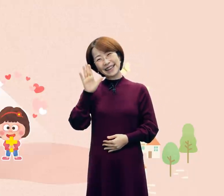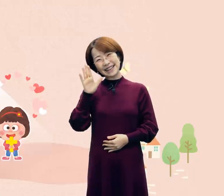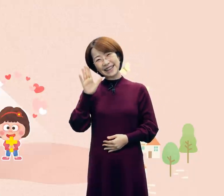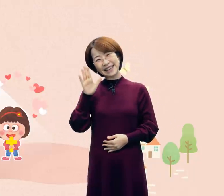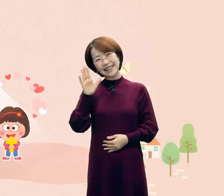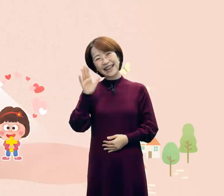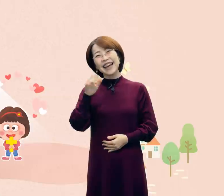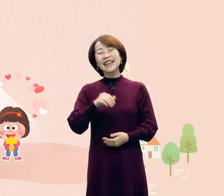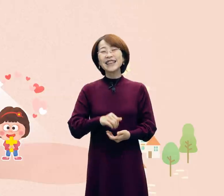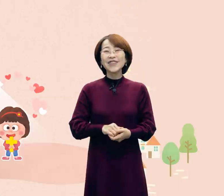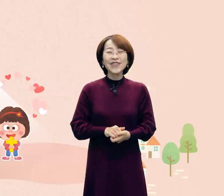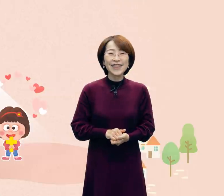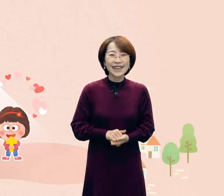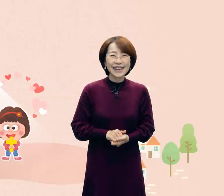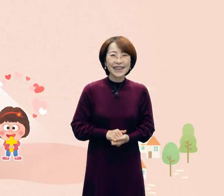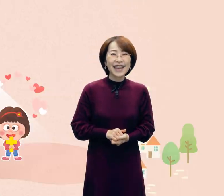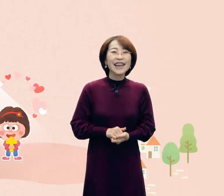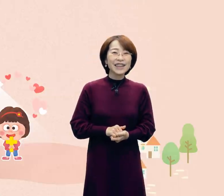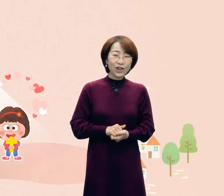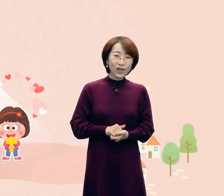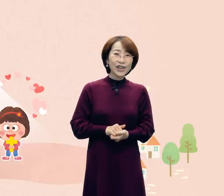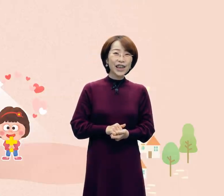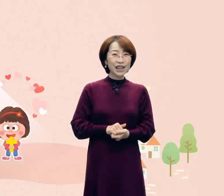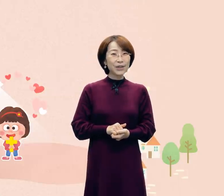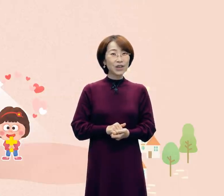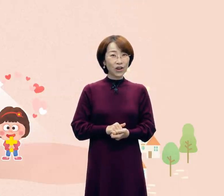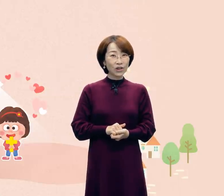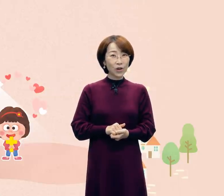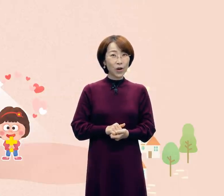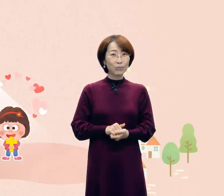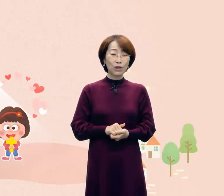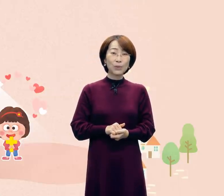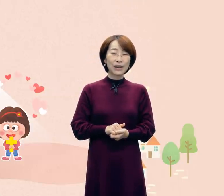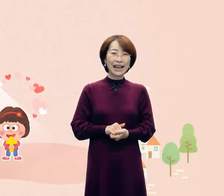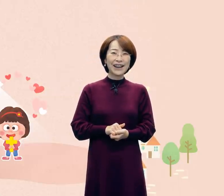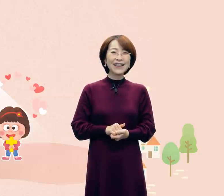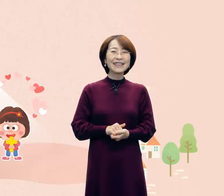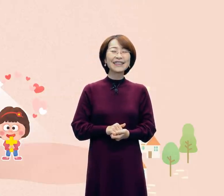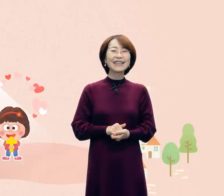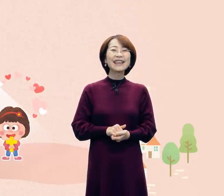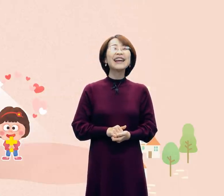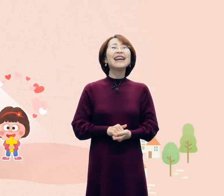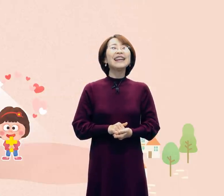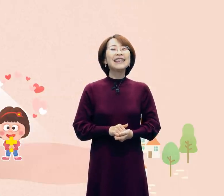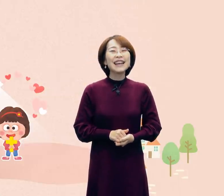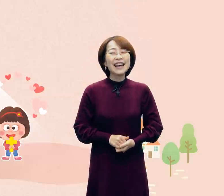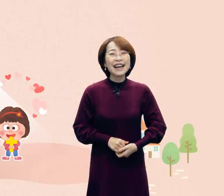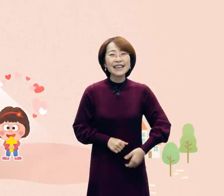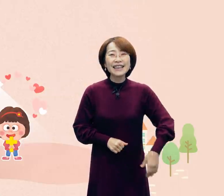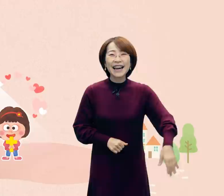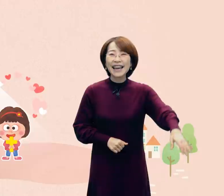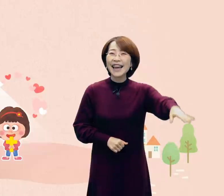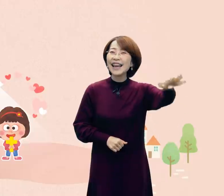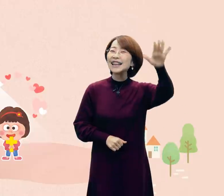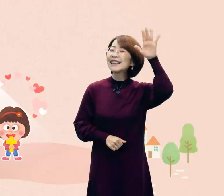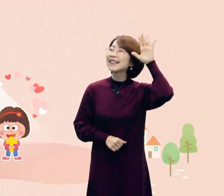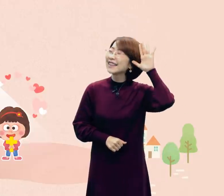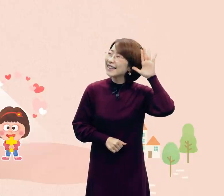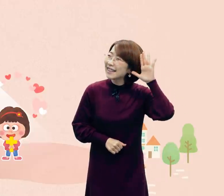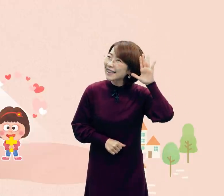딸아. 친구들, 친구들의 이름을 넣어서 불러볼까요? 사랑하는